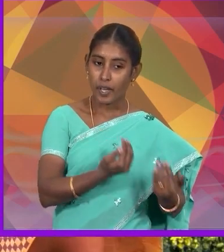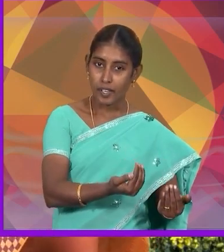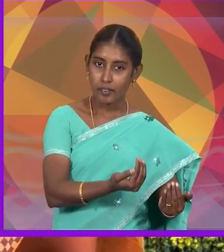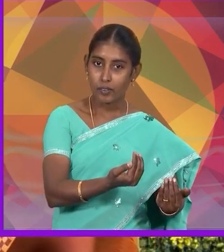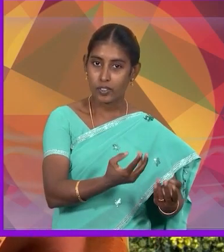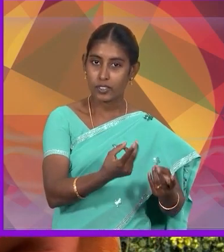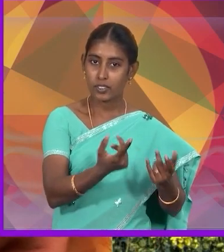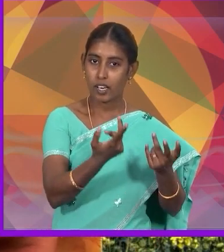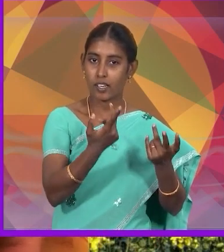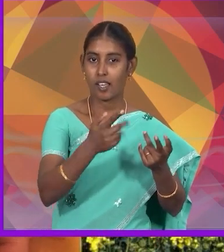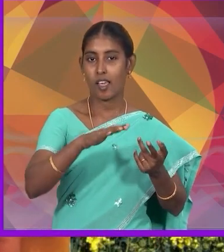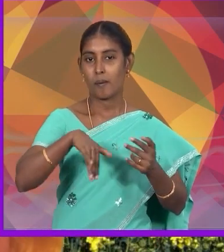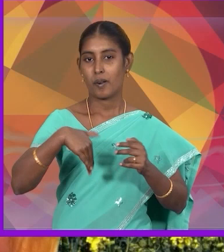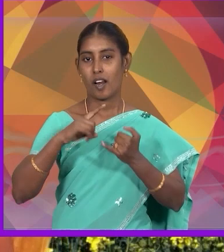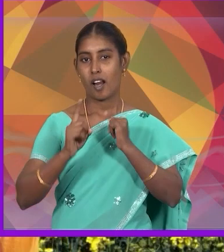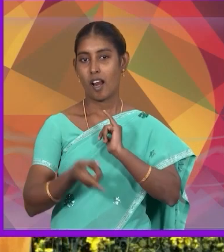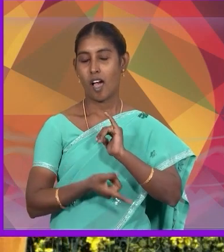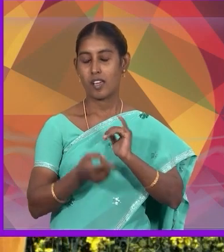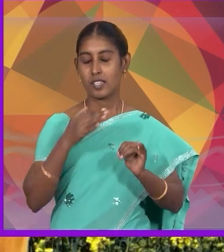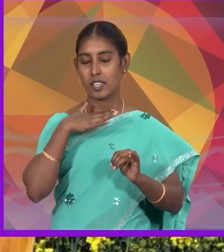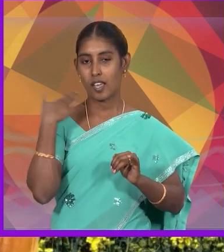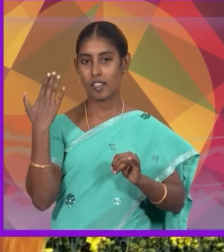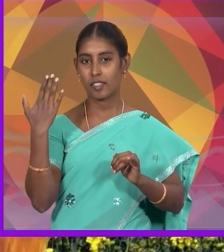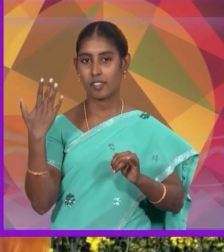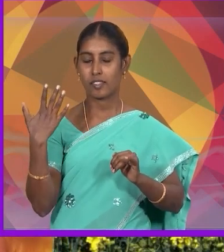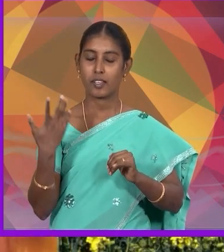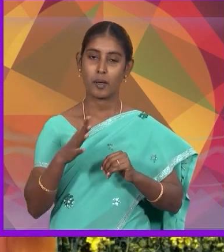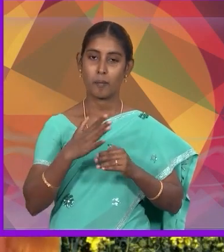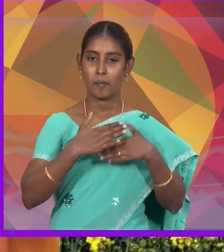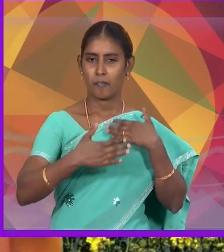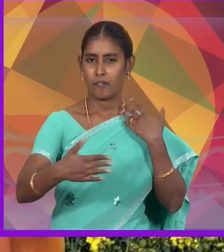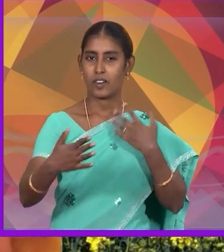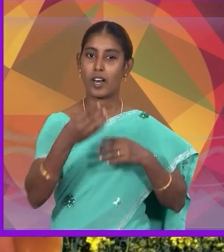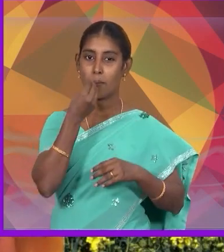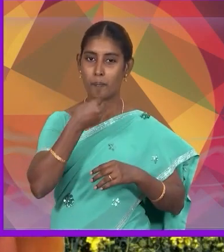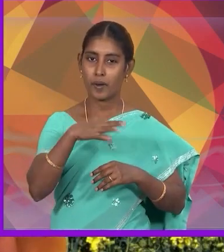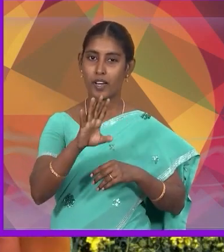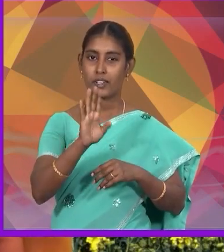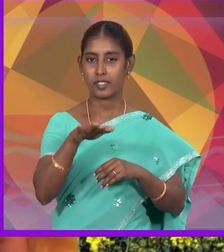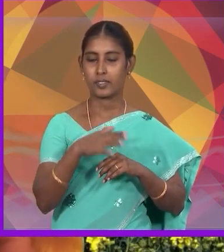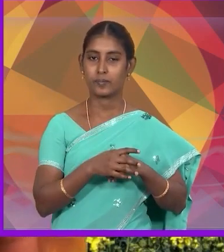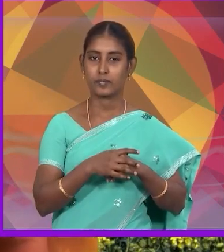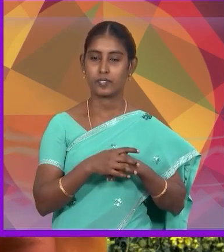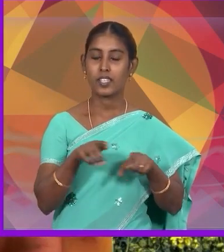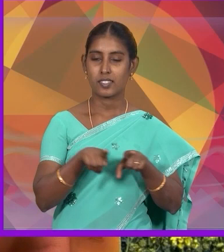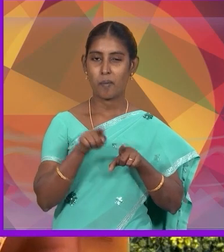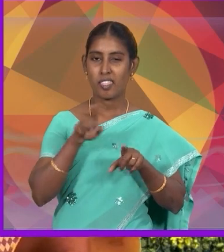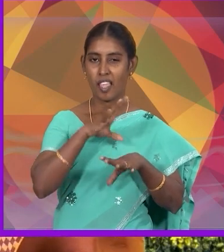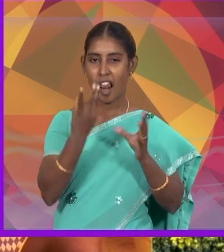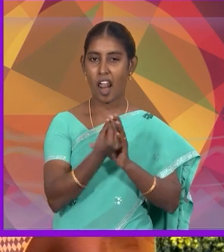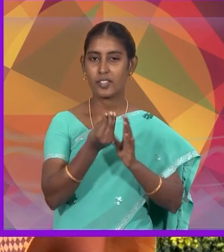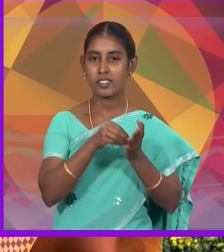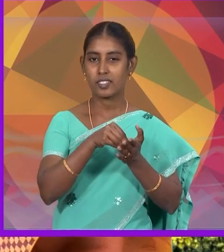வாழ்க்கையில் நடைபெறக்கூடிய நிகழ்வுகளை அப்பப்ப ஒவ்வொரு பாடல்களா பாடி இருக்காங்க. அதாங்க நாட்டுப்புற